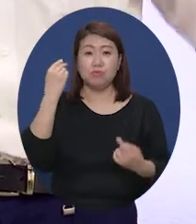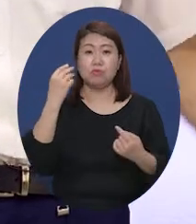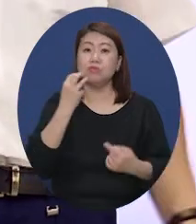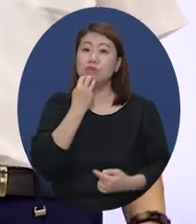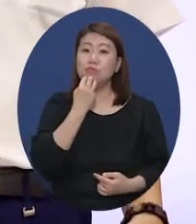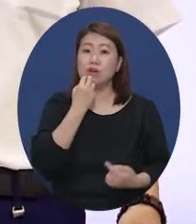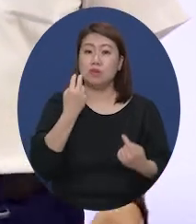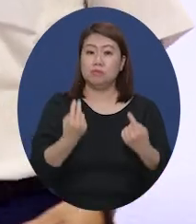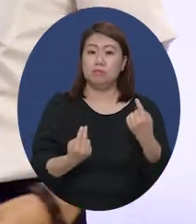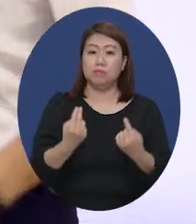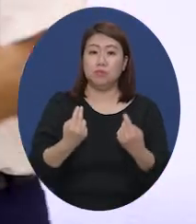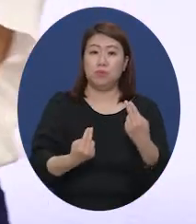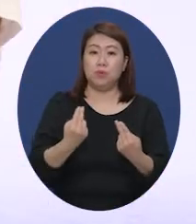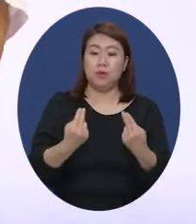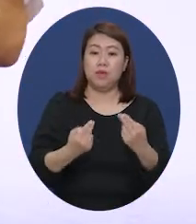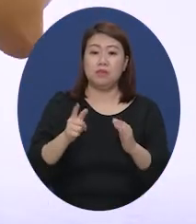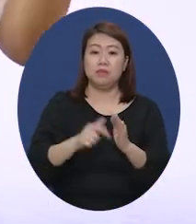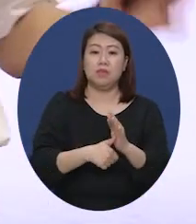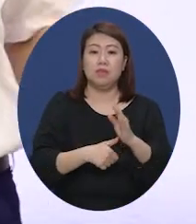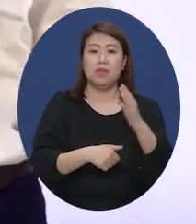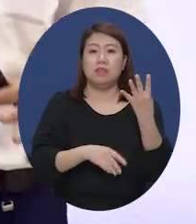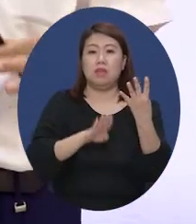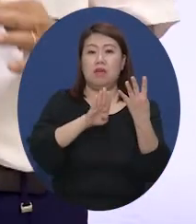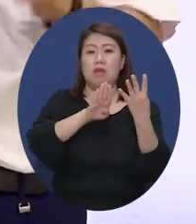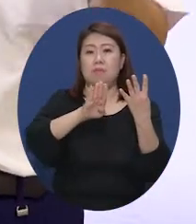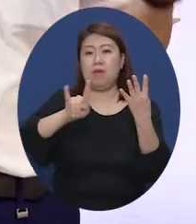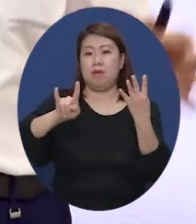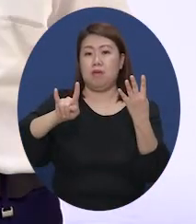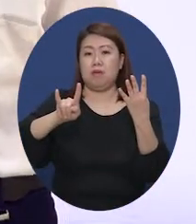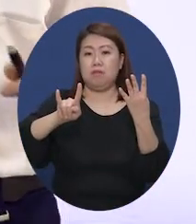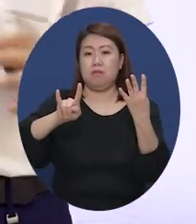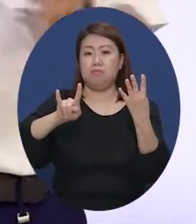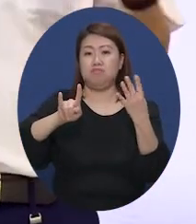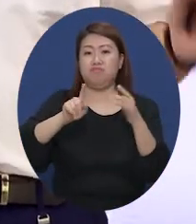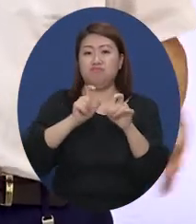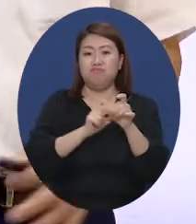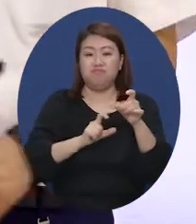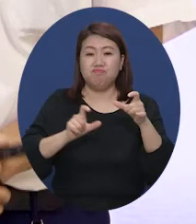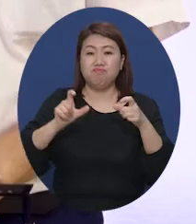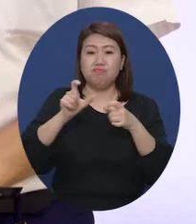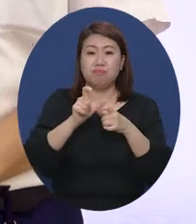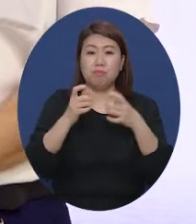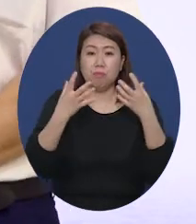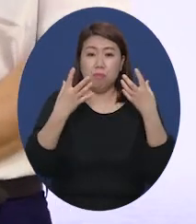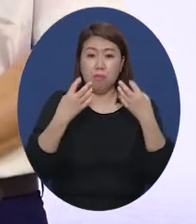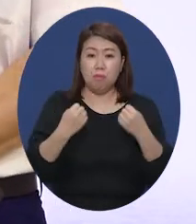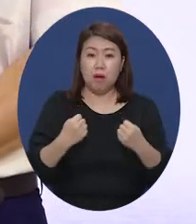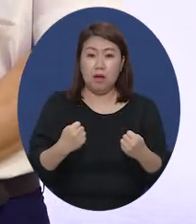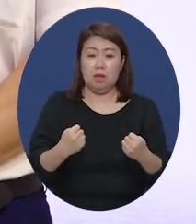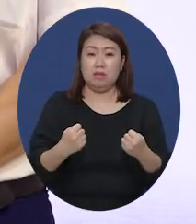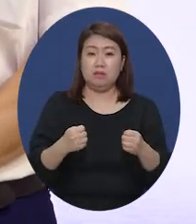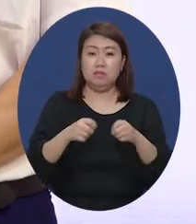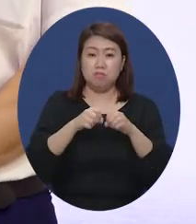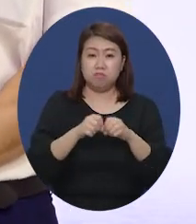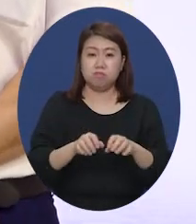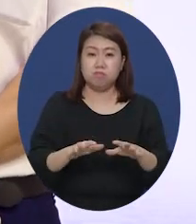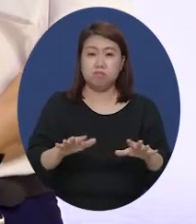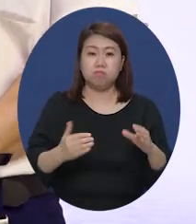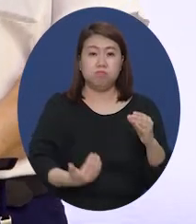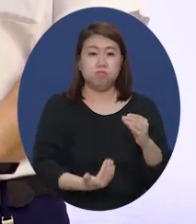서울시가 뿜어내는, 이 자동차들이 뿜어내는 이산화탄소의 4배 정도가